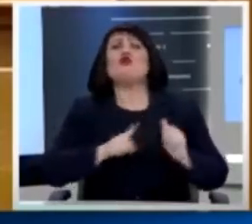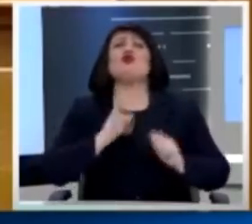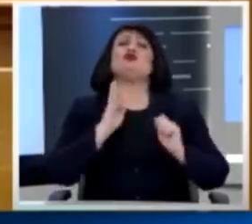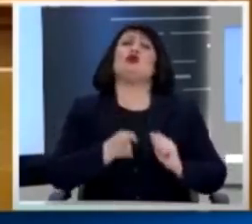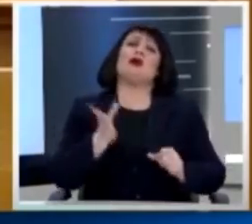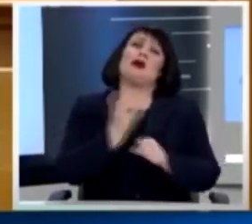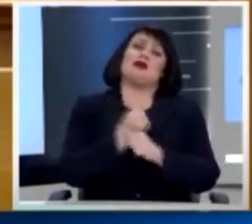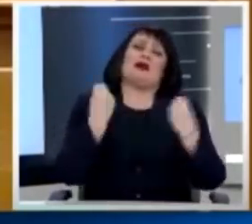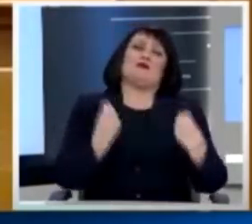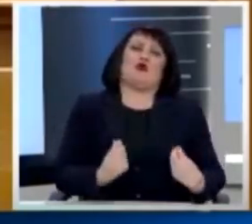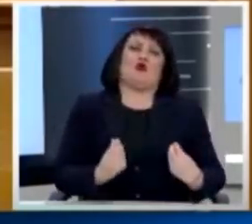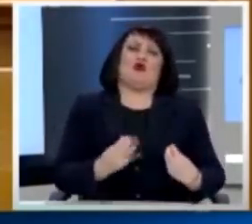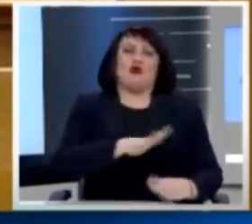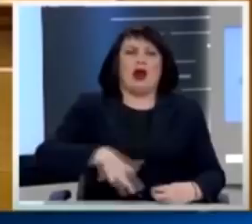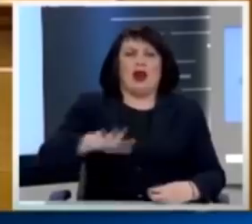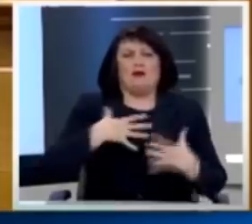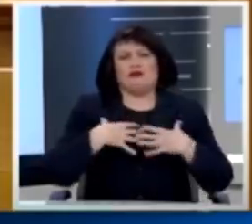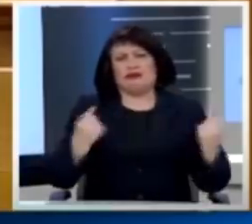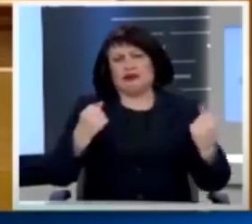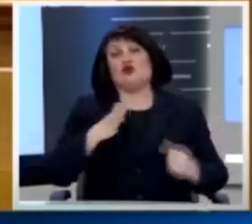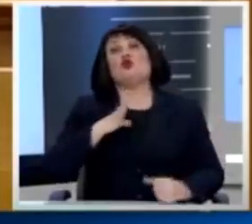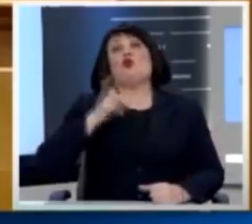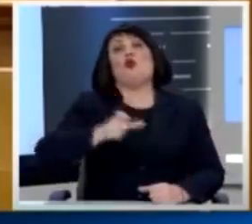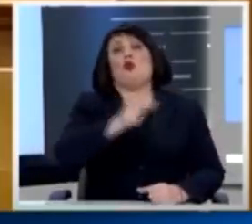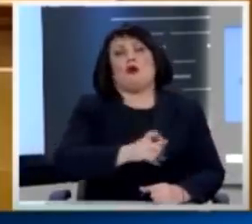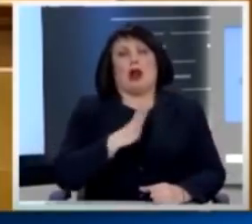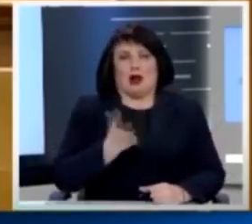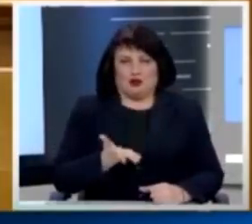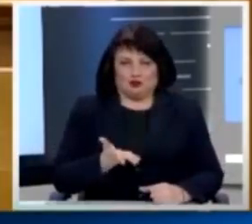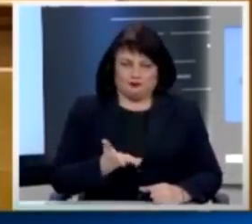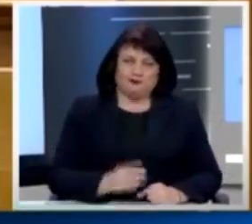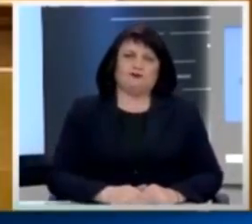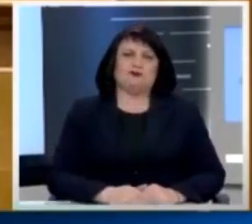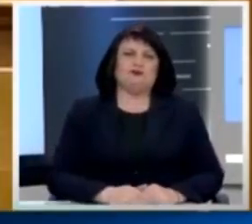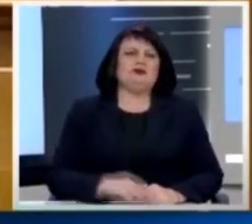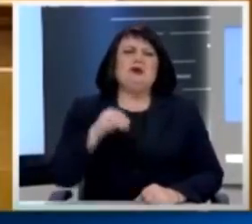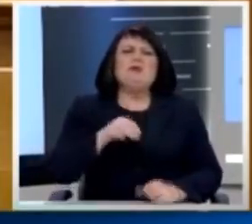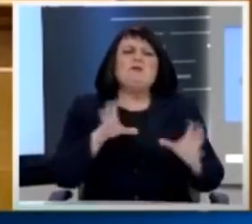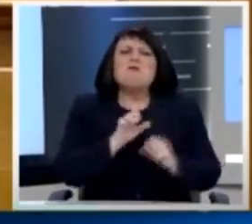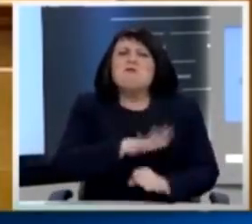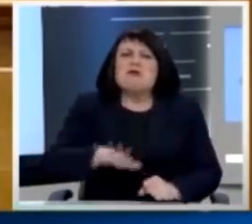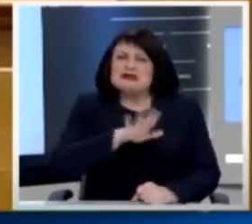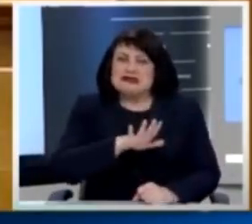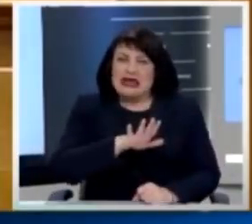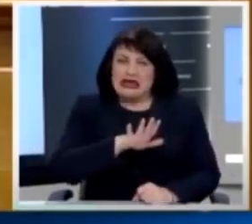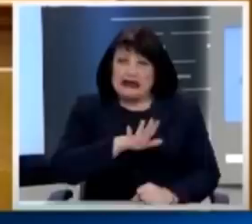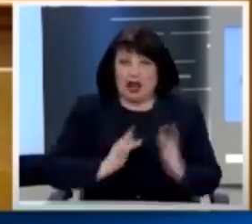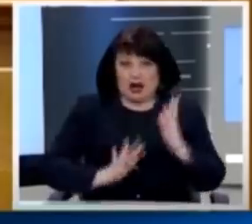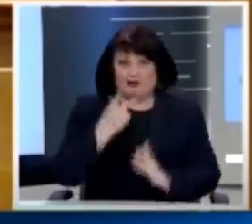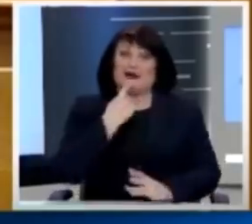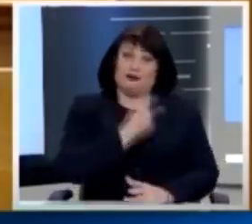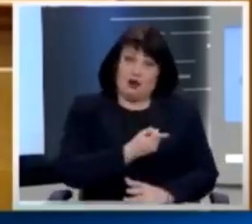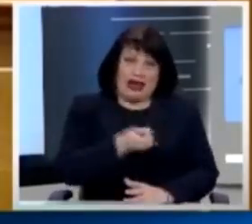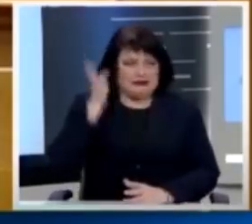ενσωματώσει καλύτερα τη λαϊκή δυσαρέσκεια. Απέναντι στη μιζέρια της δικής σας καπιταλιστικής